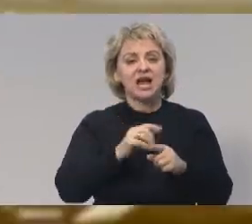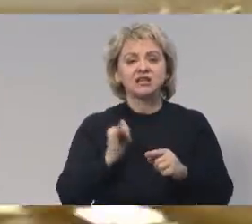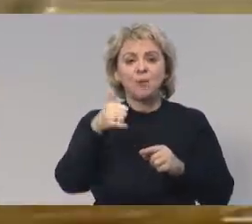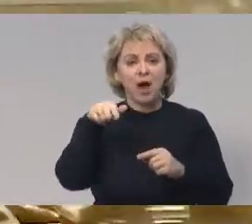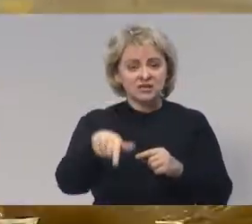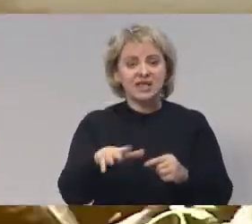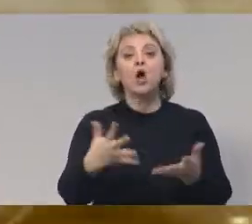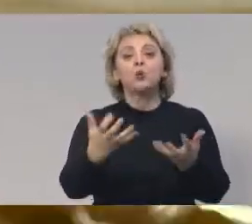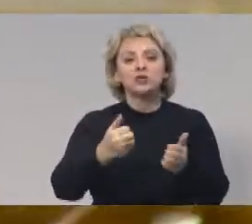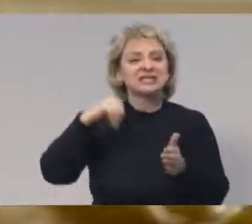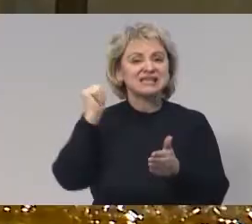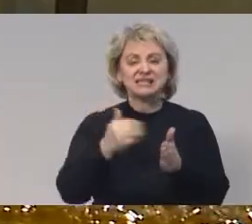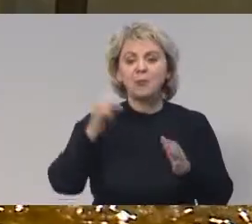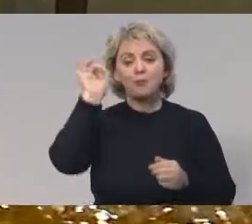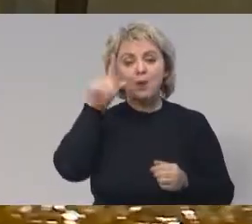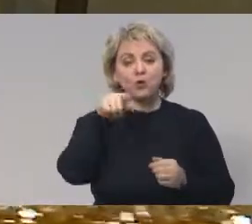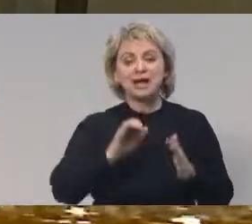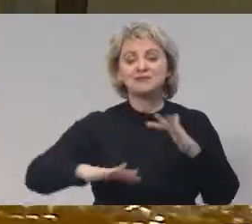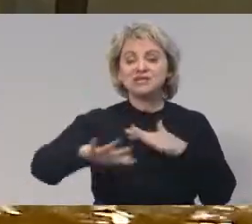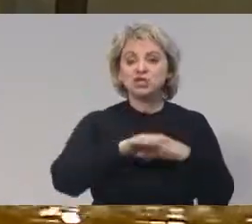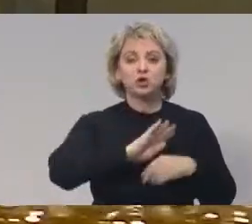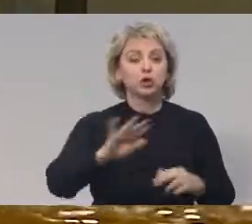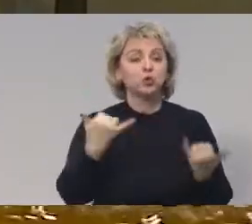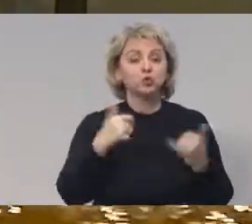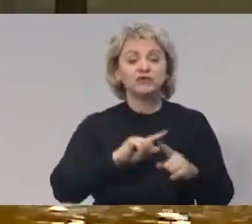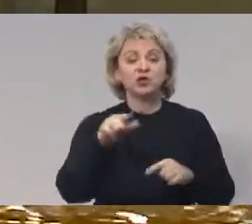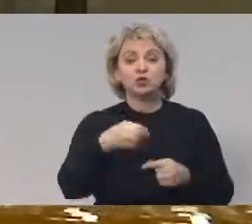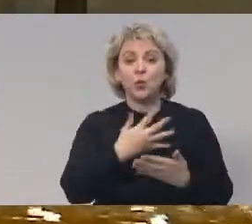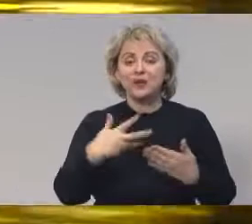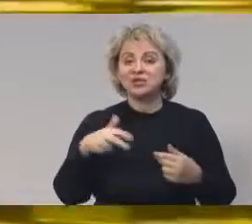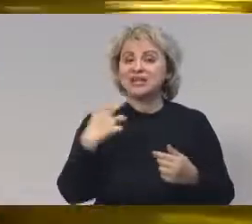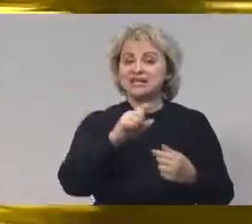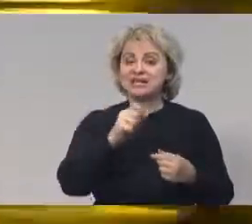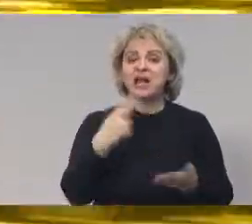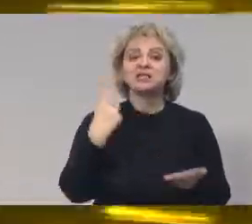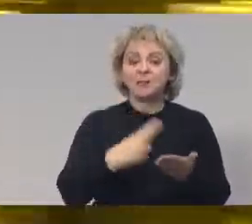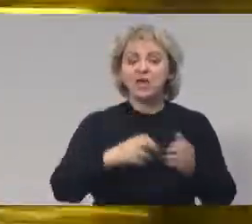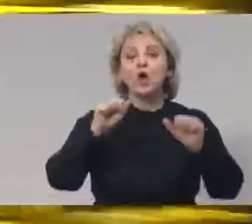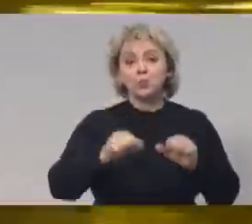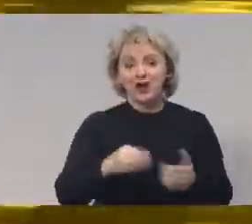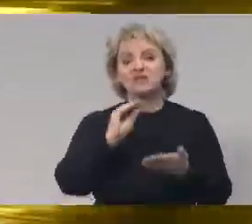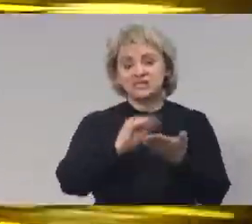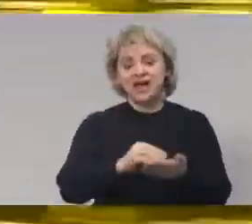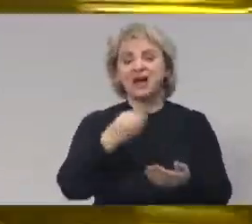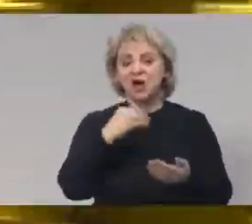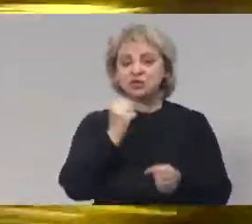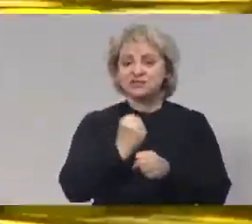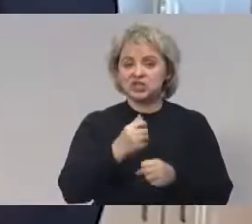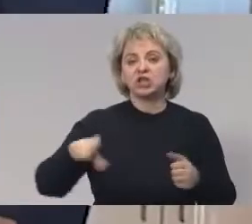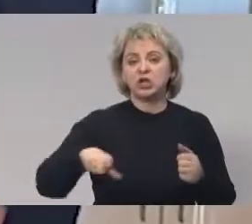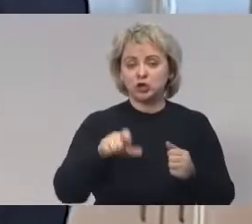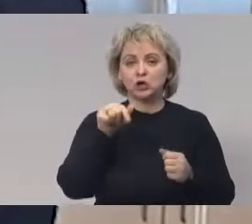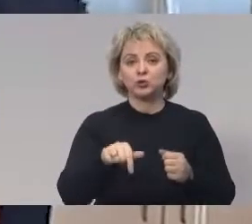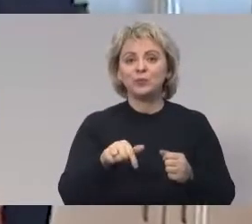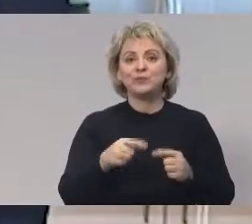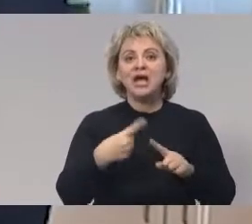подсолнечное масло признано самым популярным в стране. Неудивительно, что продукт в третий раз подтвердил право на знак качества «Сделано на Дону».